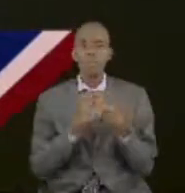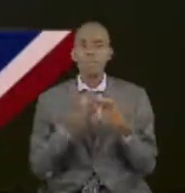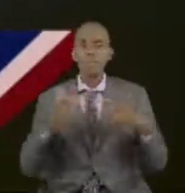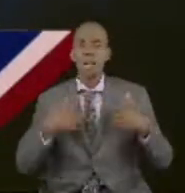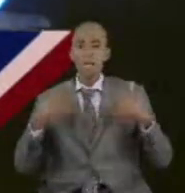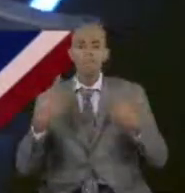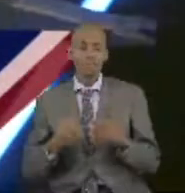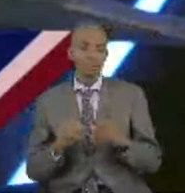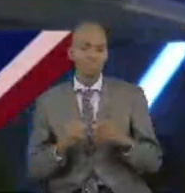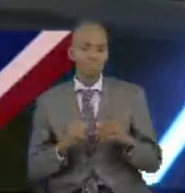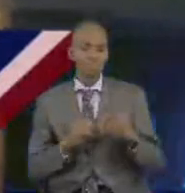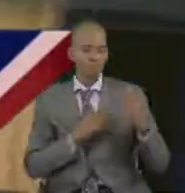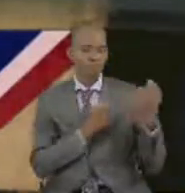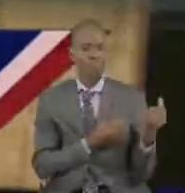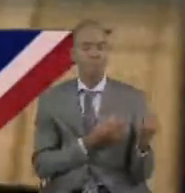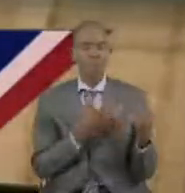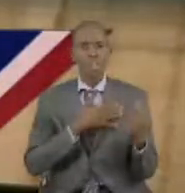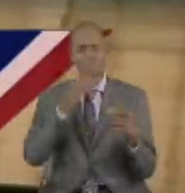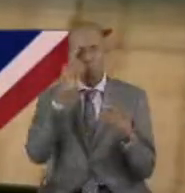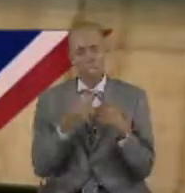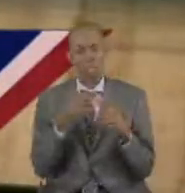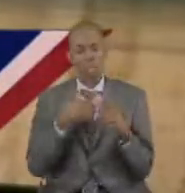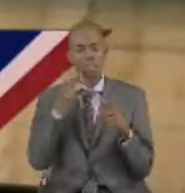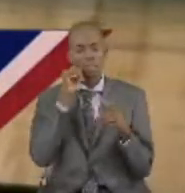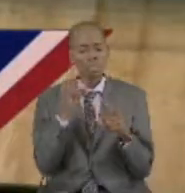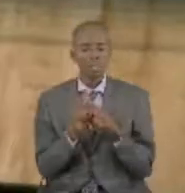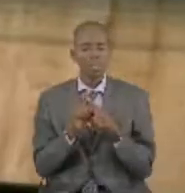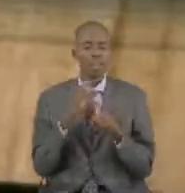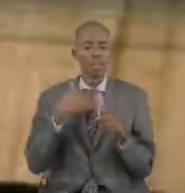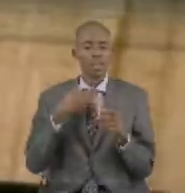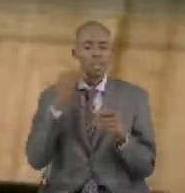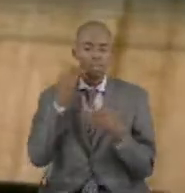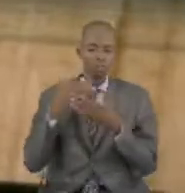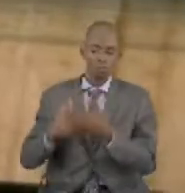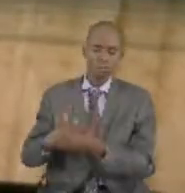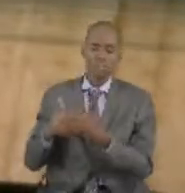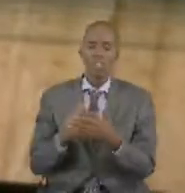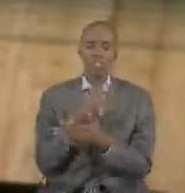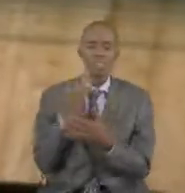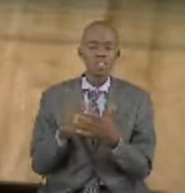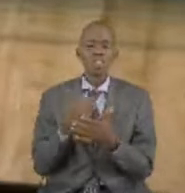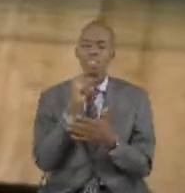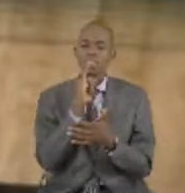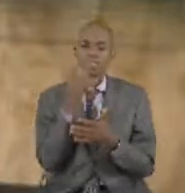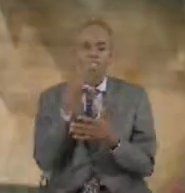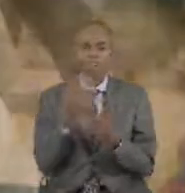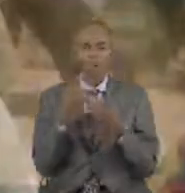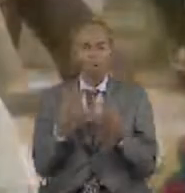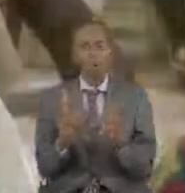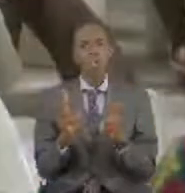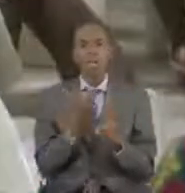mon frère ma soeur mon âme et mon voisin ceux-ci voici le chemin voici la tan tock